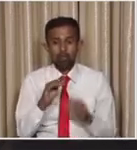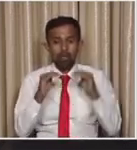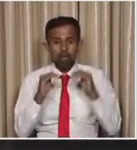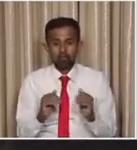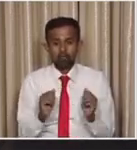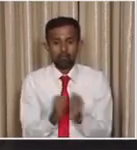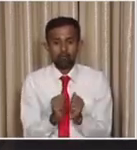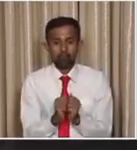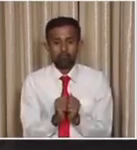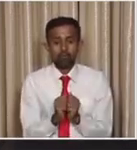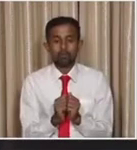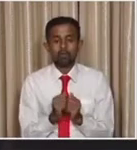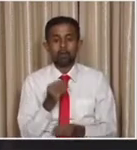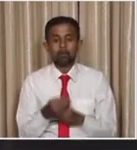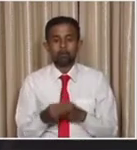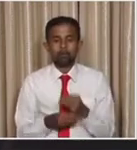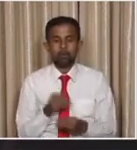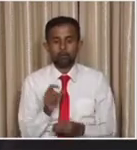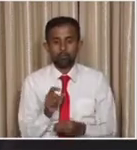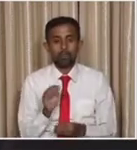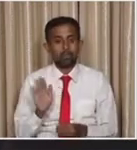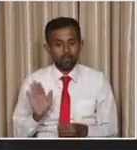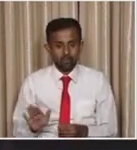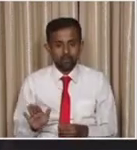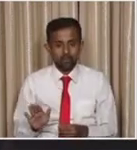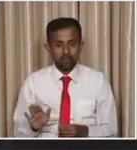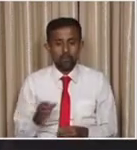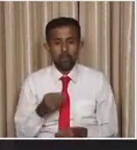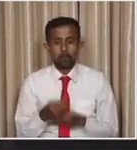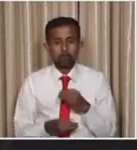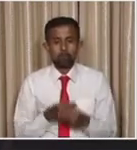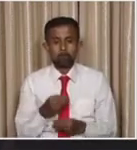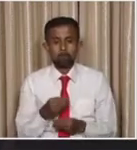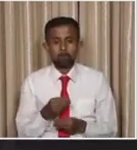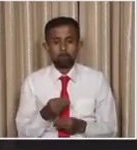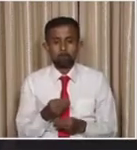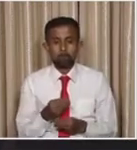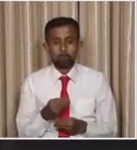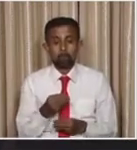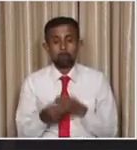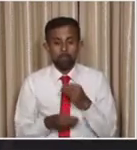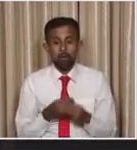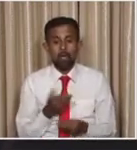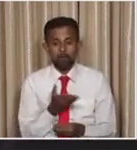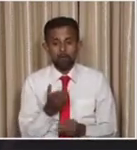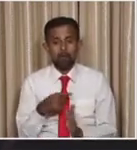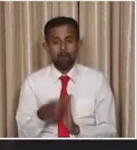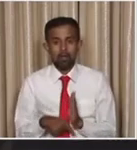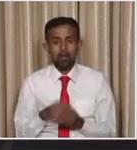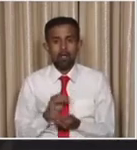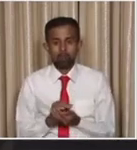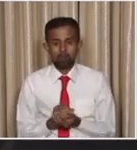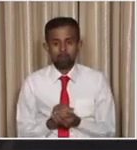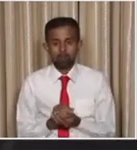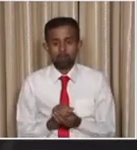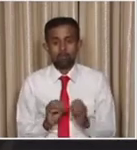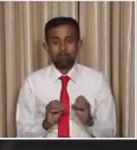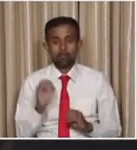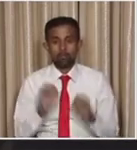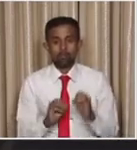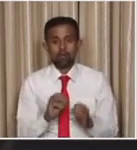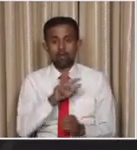කරන ව්‍යවසායකයන් ඉන්න ව්‍යවසායක ආයතන ව්‍යවසායන් තමයි අප රටේ තියෙන්නේ